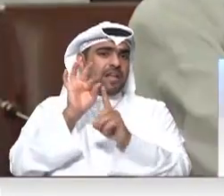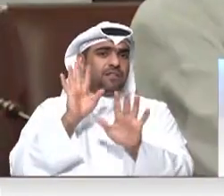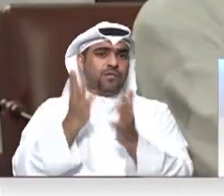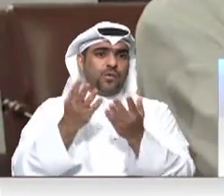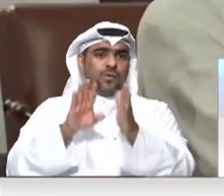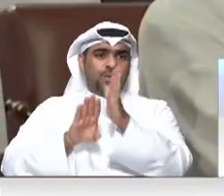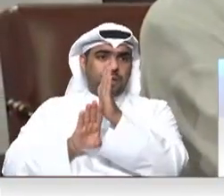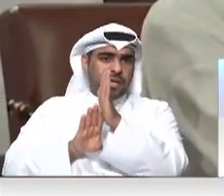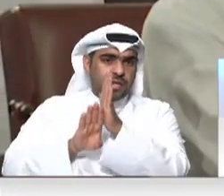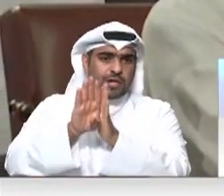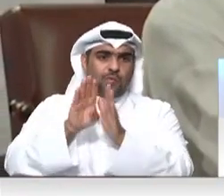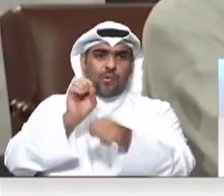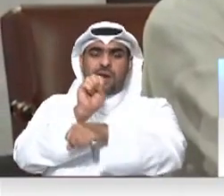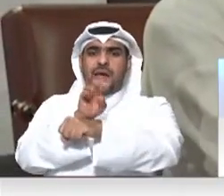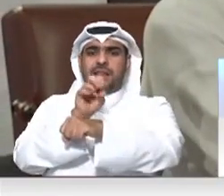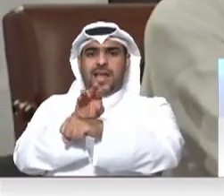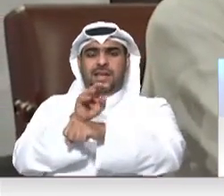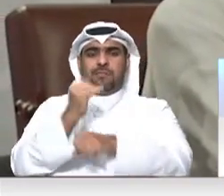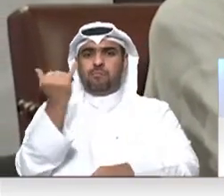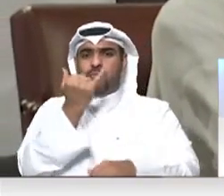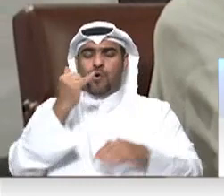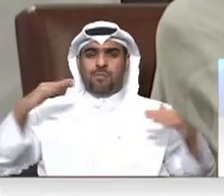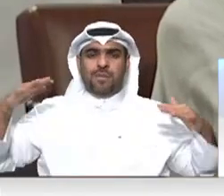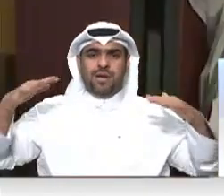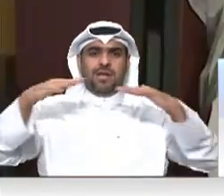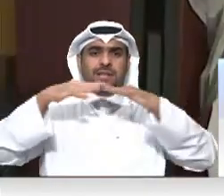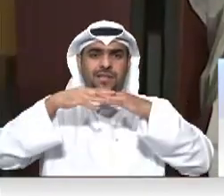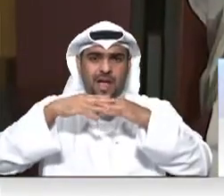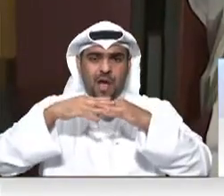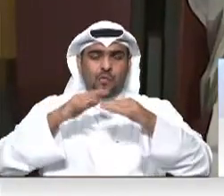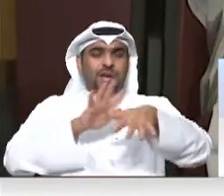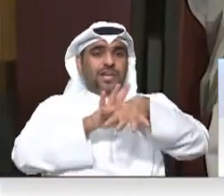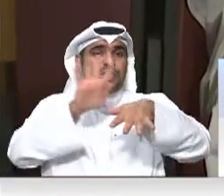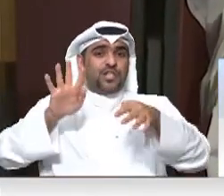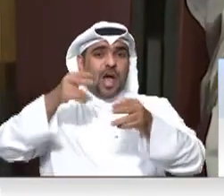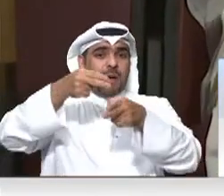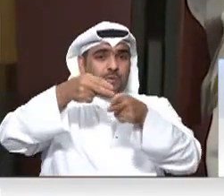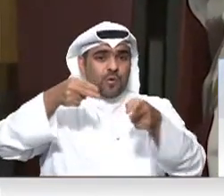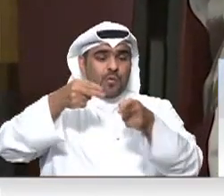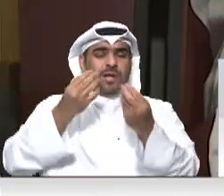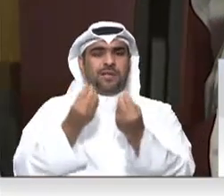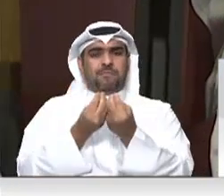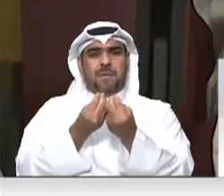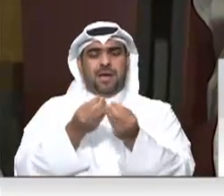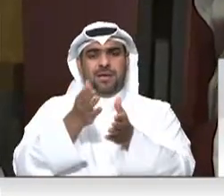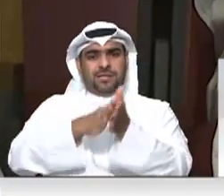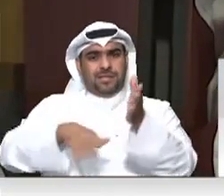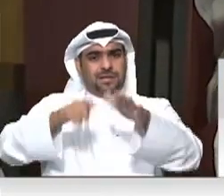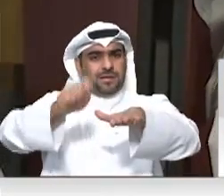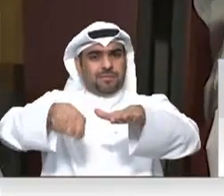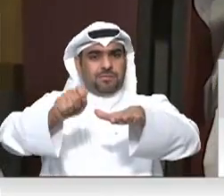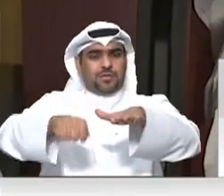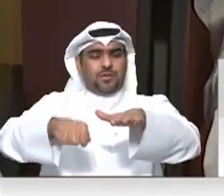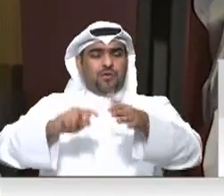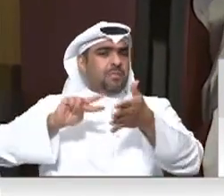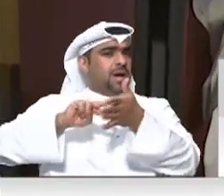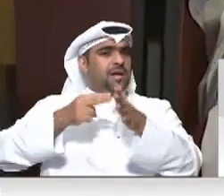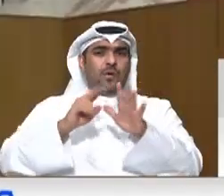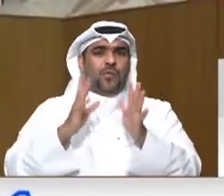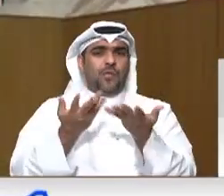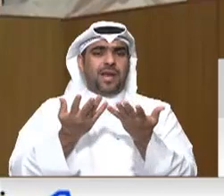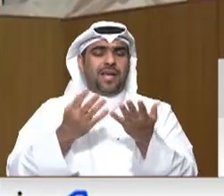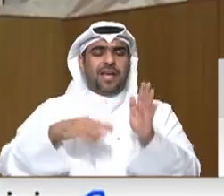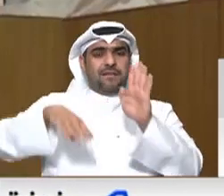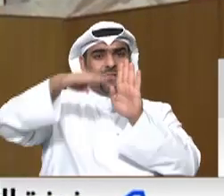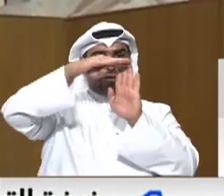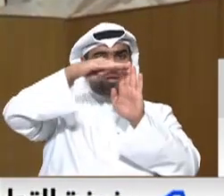مهمه لتحقيق التعاون بين الجهات الرسميه والشعبيه حول اليات الاصلاحات العمليه التعليم وتنفيذ البرامج